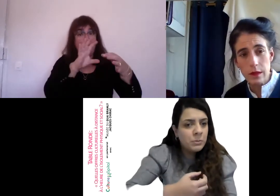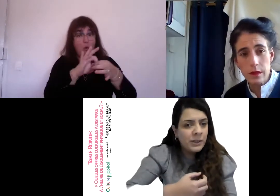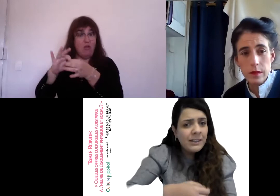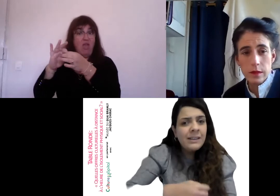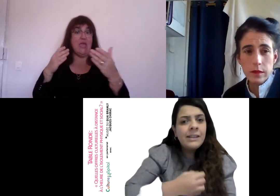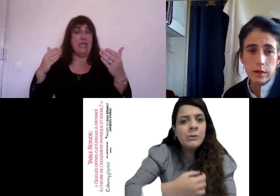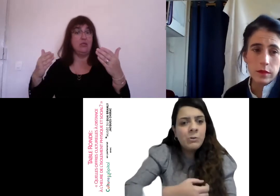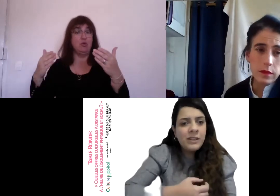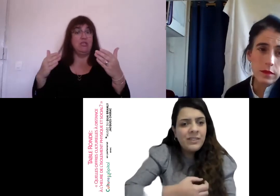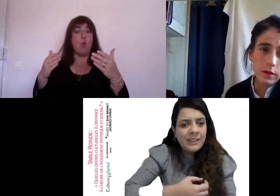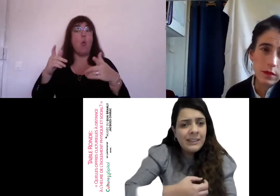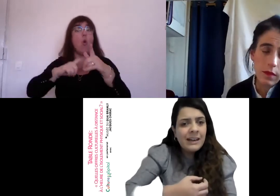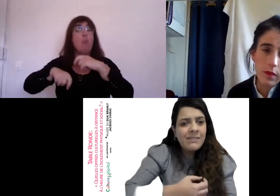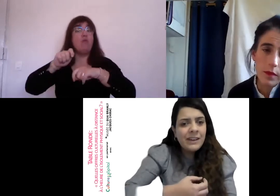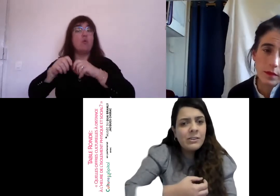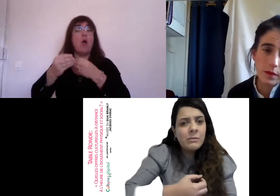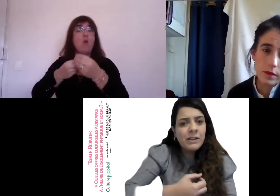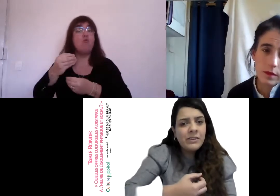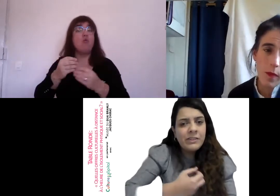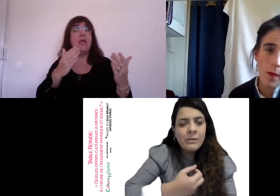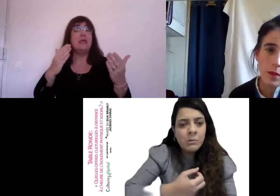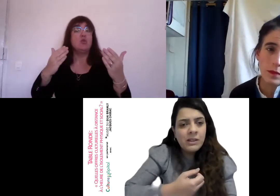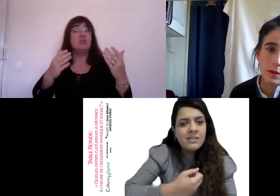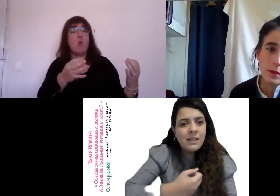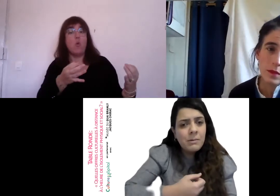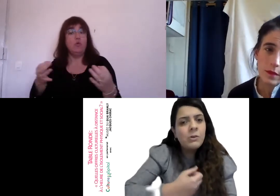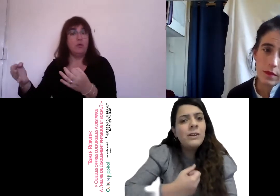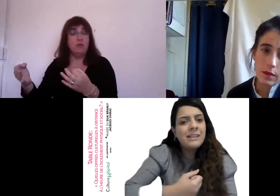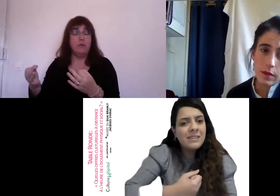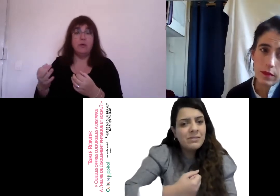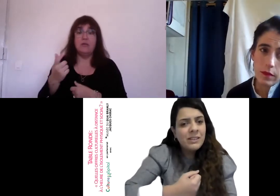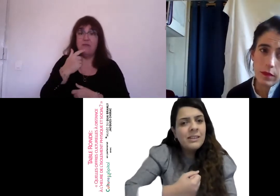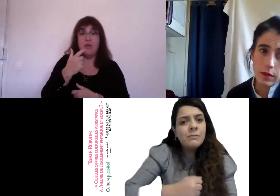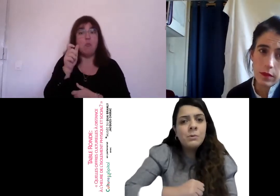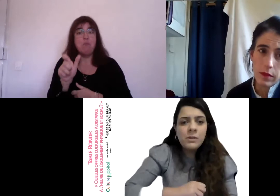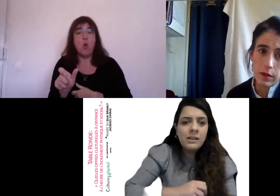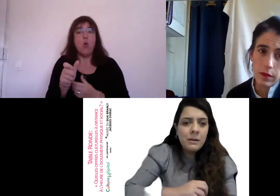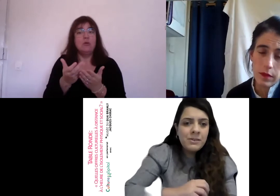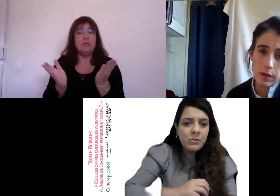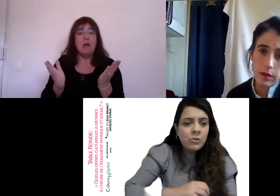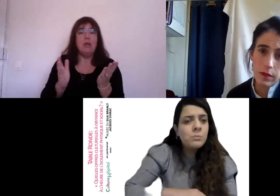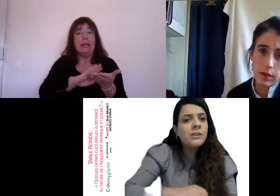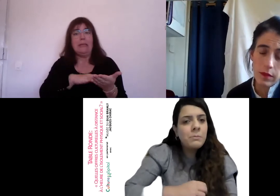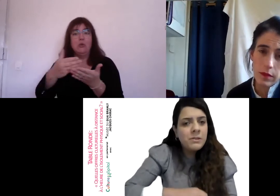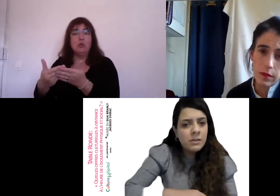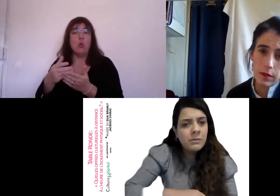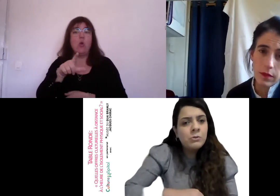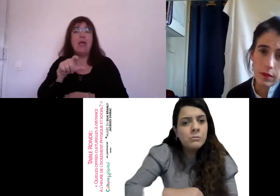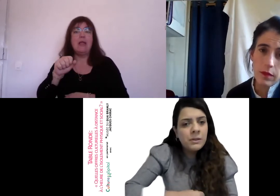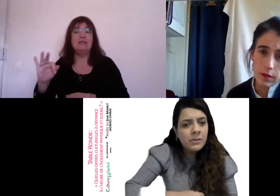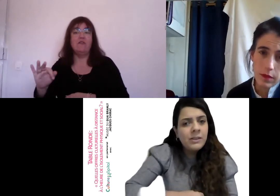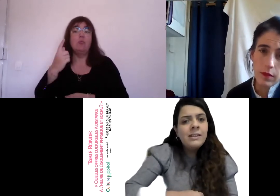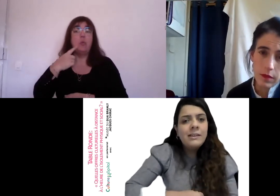ou temporaire, et on le définit avec des mots simples en LSF pour les personnes sourdes, pour qu'elles puissent quand